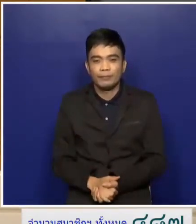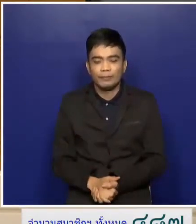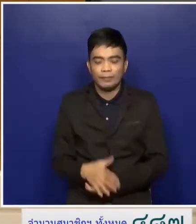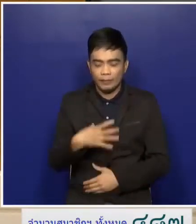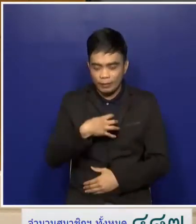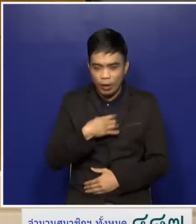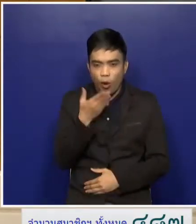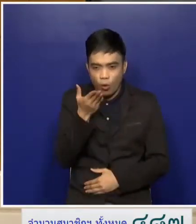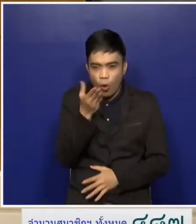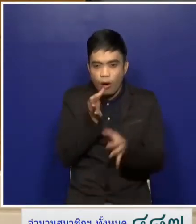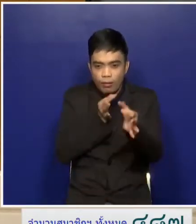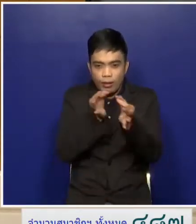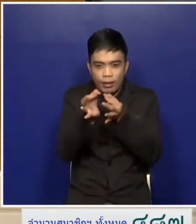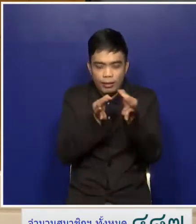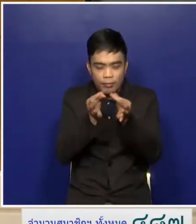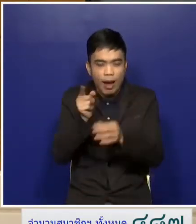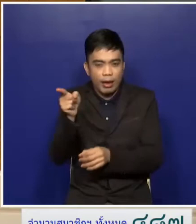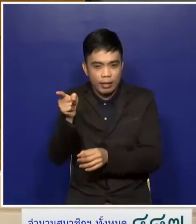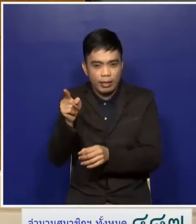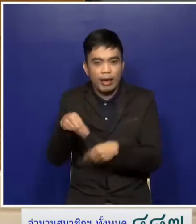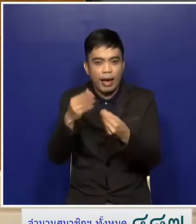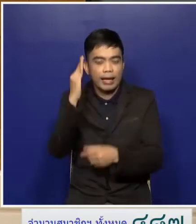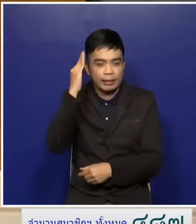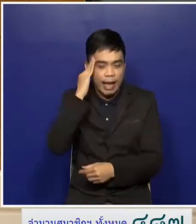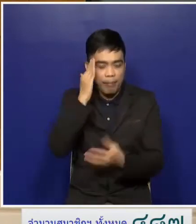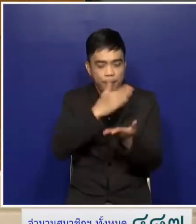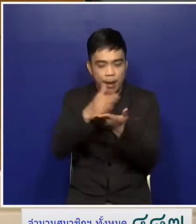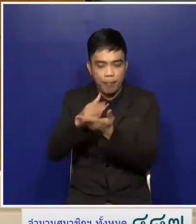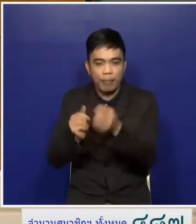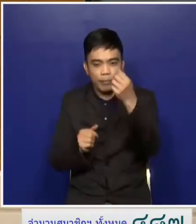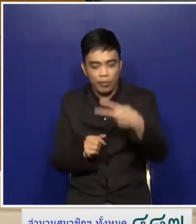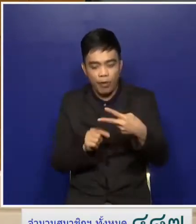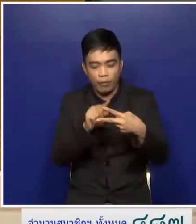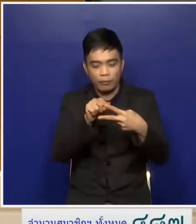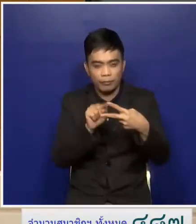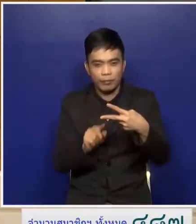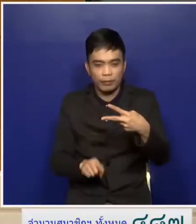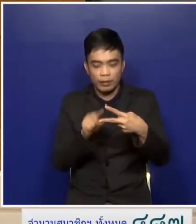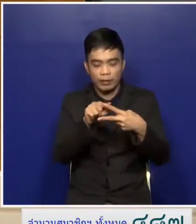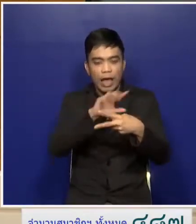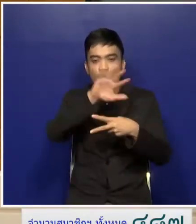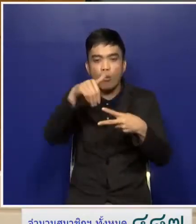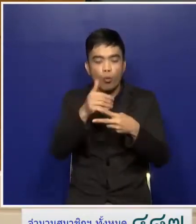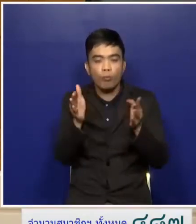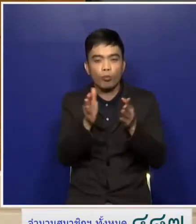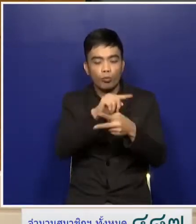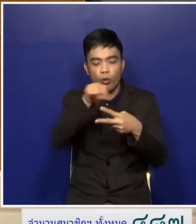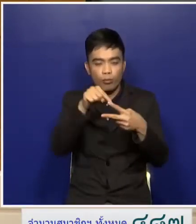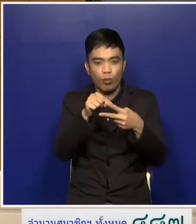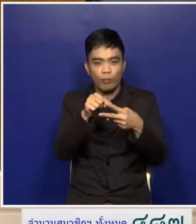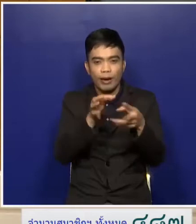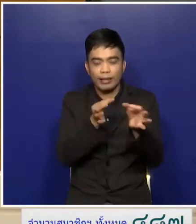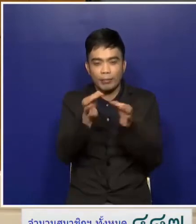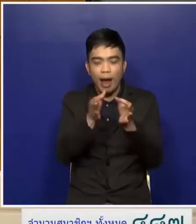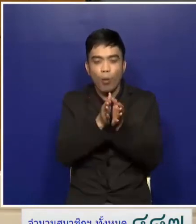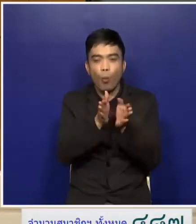มูลตามททานใหคำแนะนำเป็ 2 ส่วน เขากันส่นแรกเป็นใภาพรวมให้ในกรณีที่หล